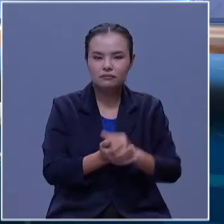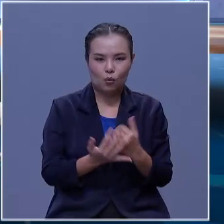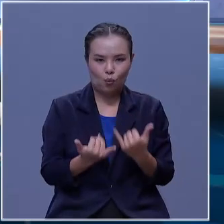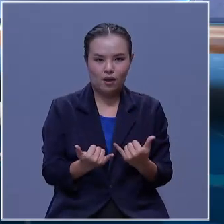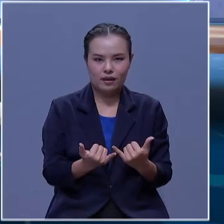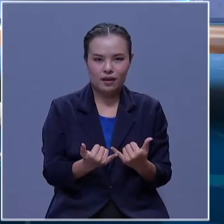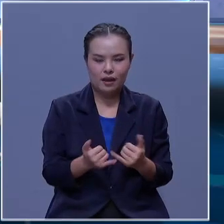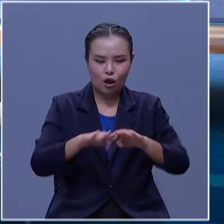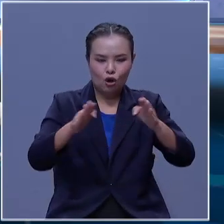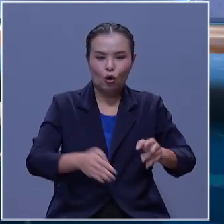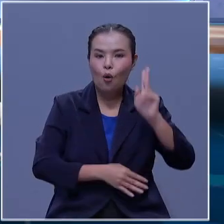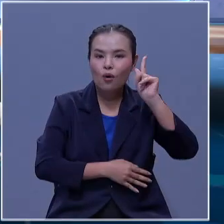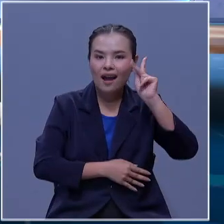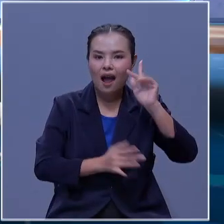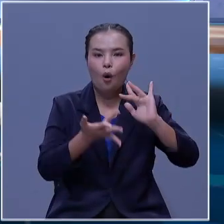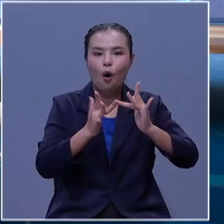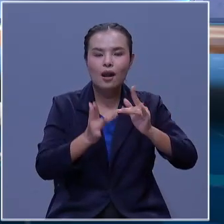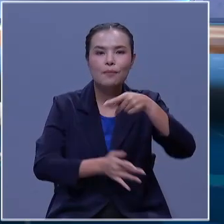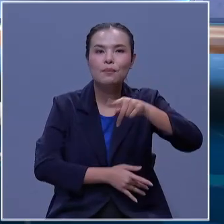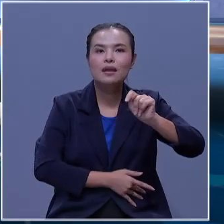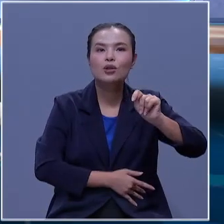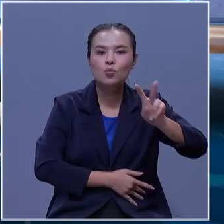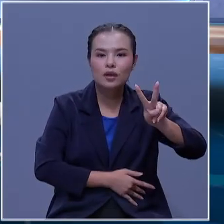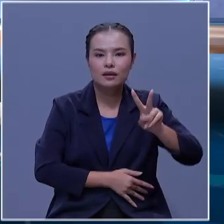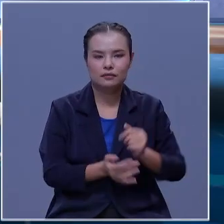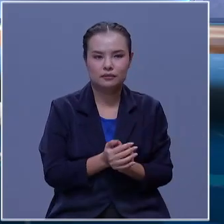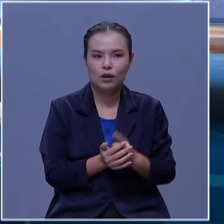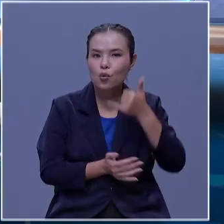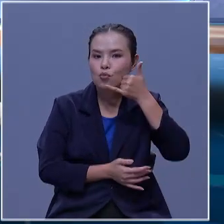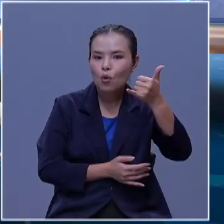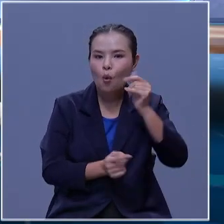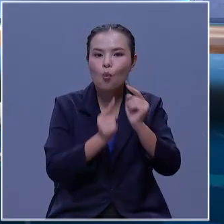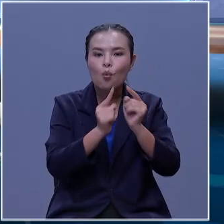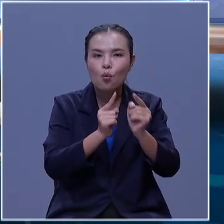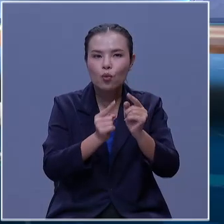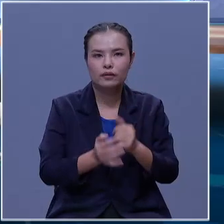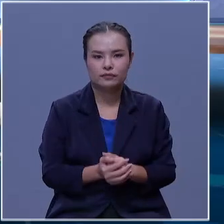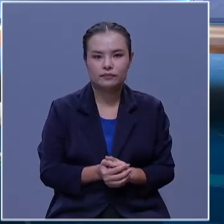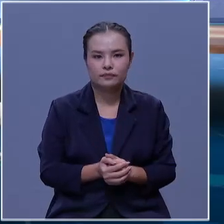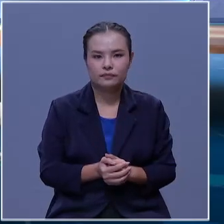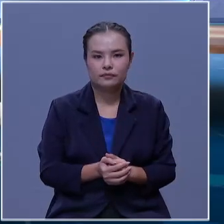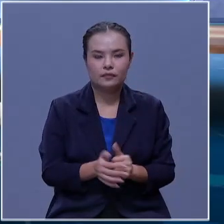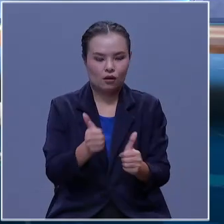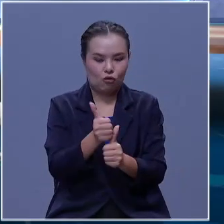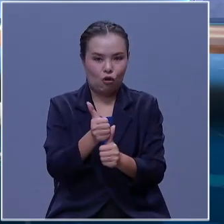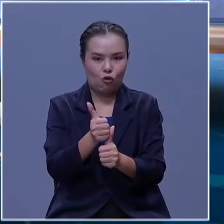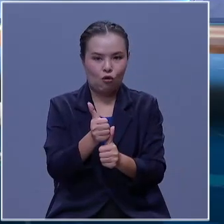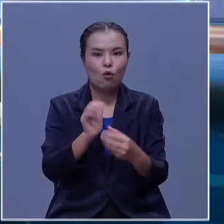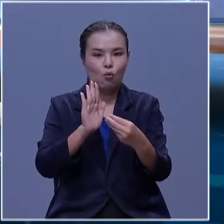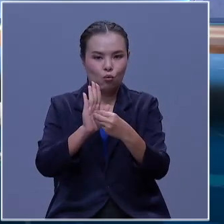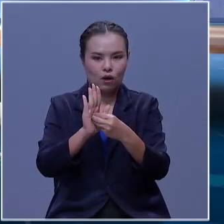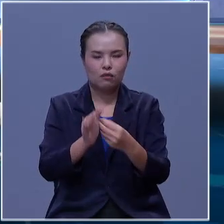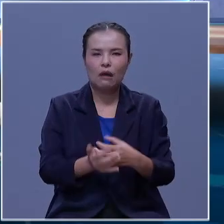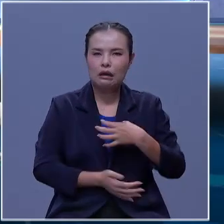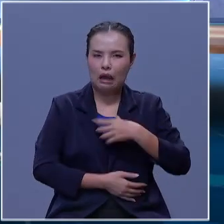ในรายการเปิดโต๊ะข่าวทางออนไลน์ของ PPTV ก็เลยติดต่อนัดขอพูดคุยกับทางด้านของท่านรองผู้ว่ากทม.อยากจ